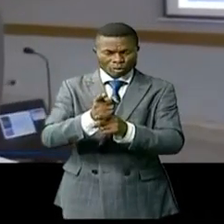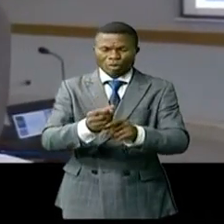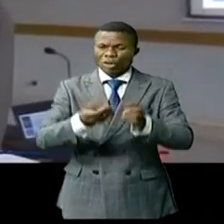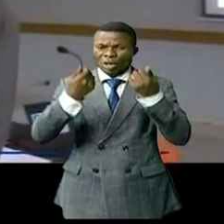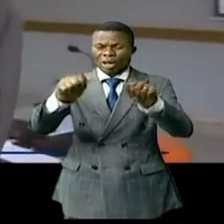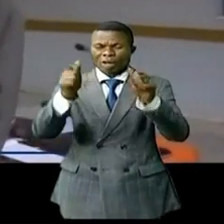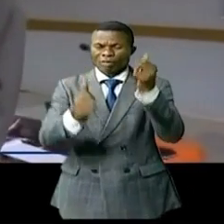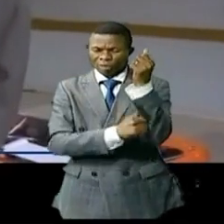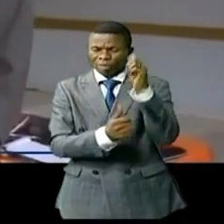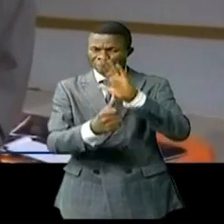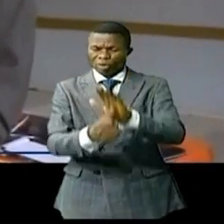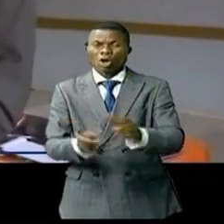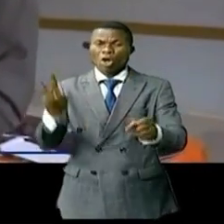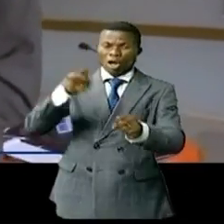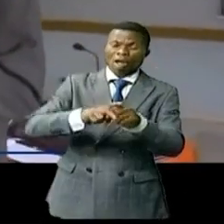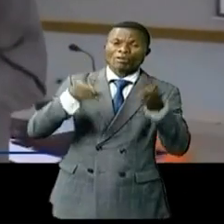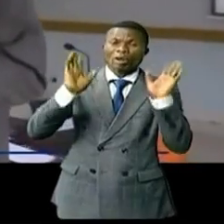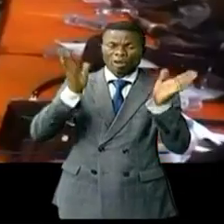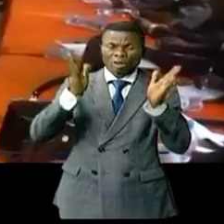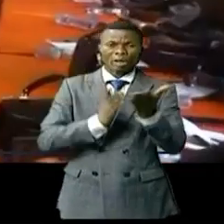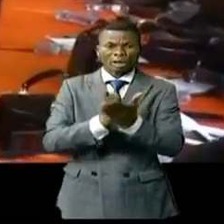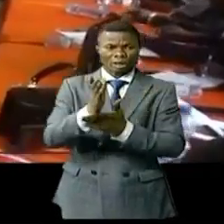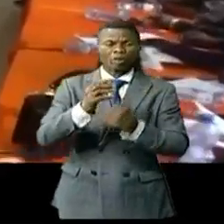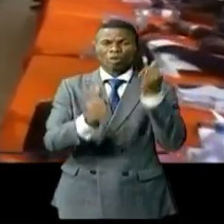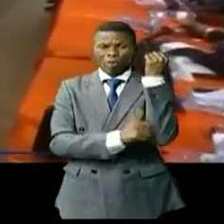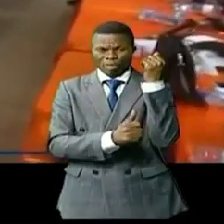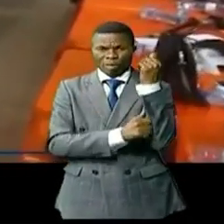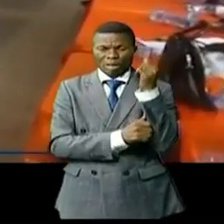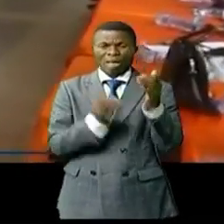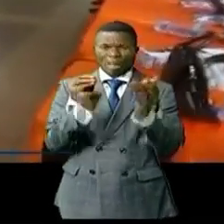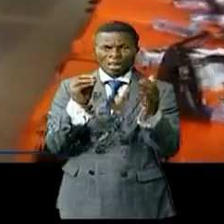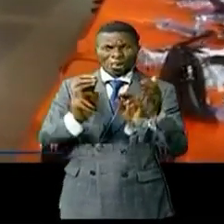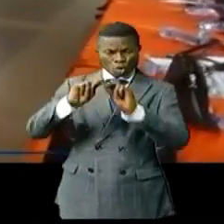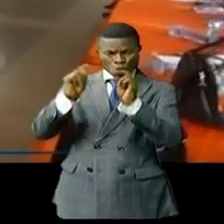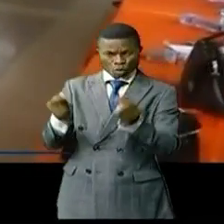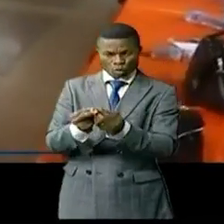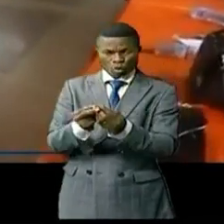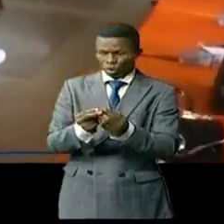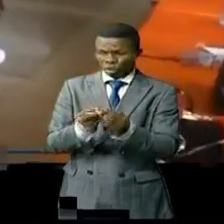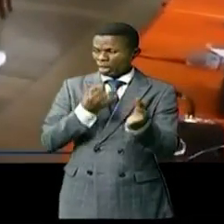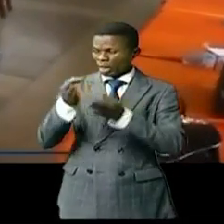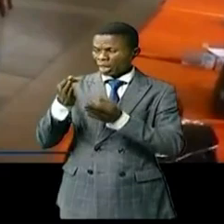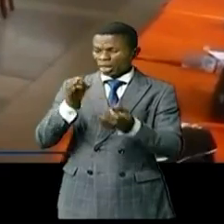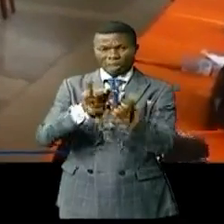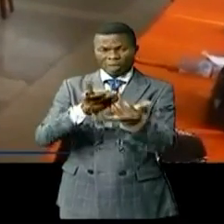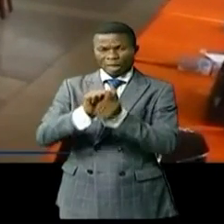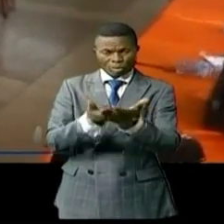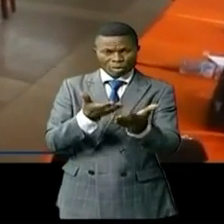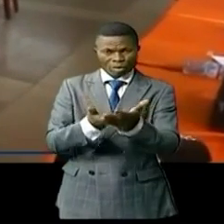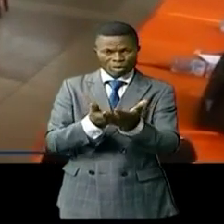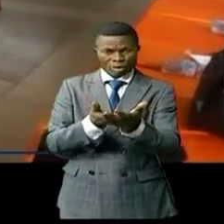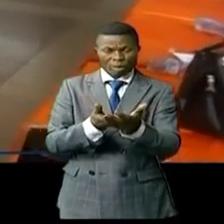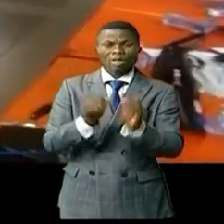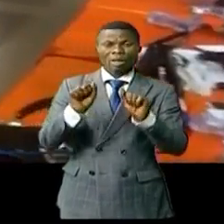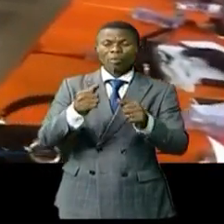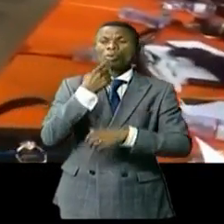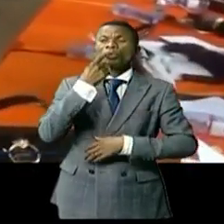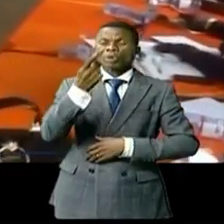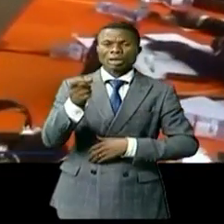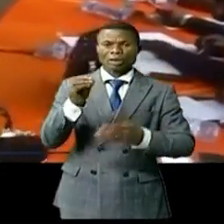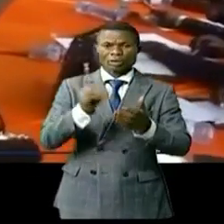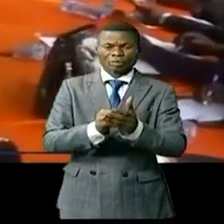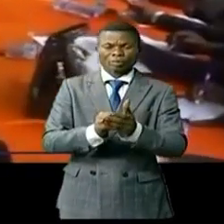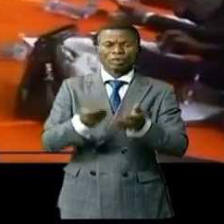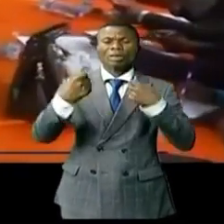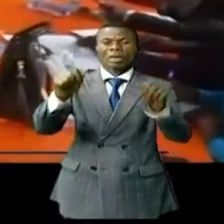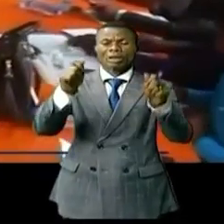personnes constitue une violation grave des droits humains. Il faut signaler que parmi les formes données dans cette session initiale, nous pouvons citer encore la